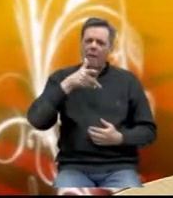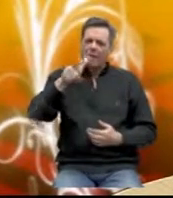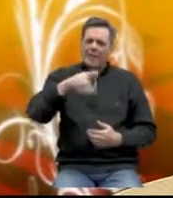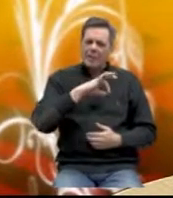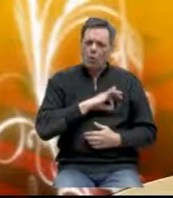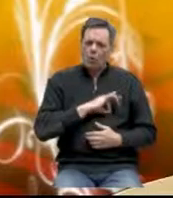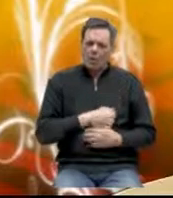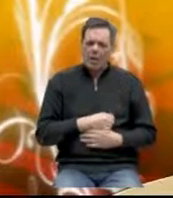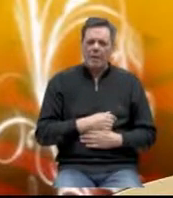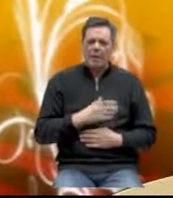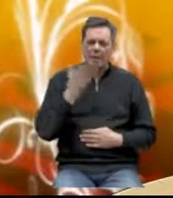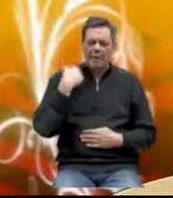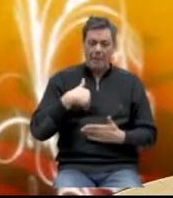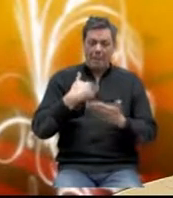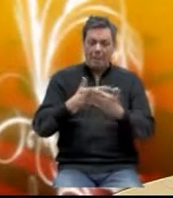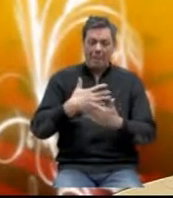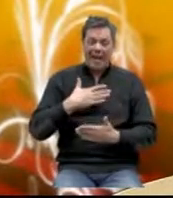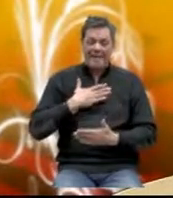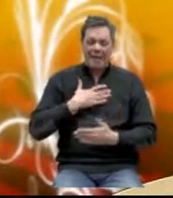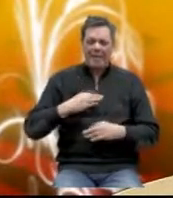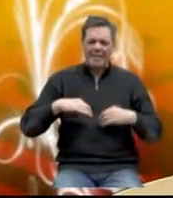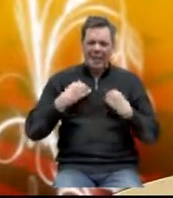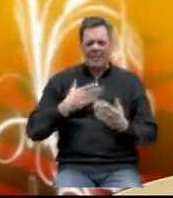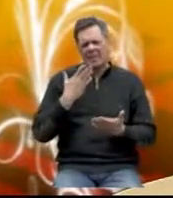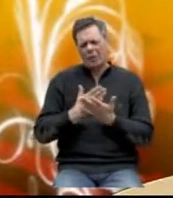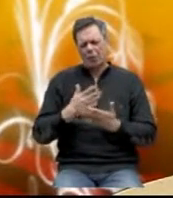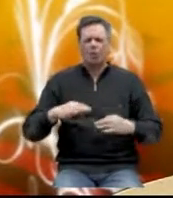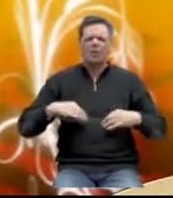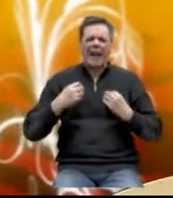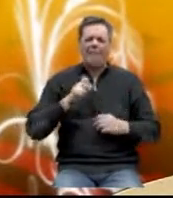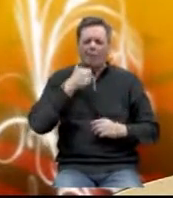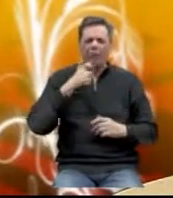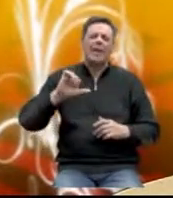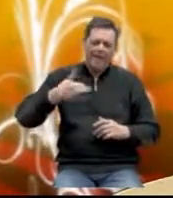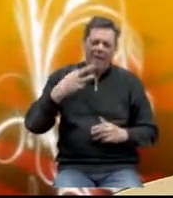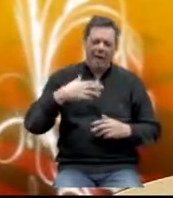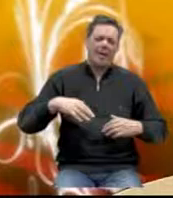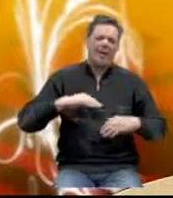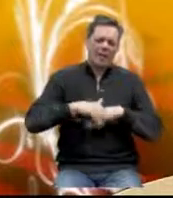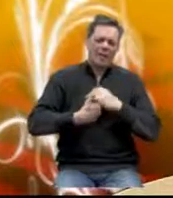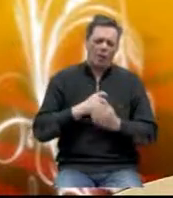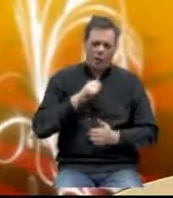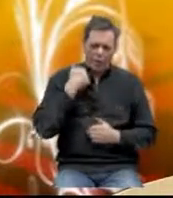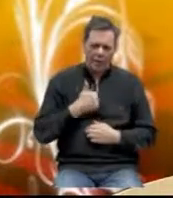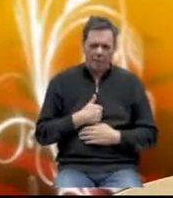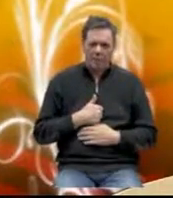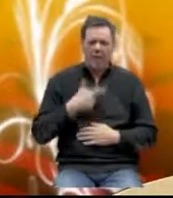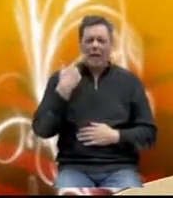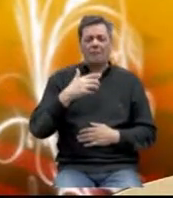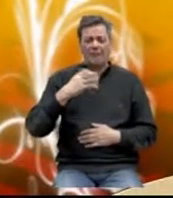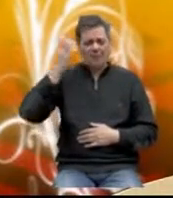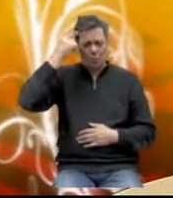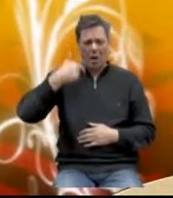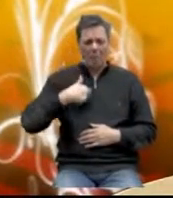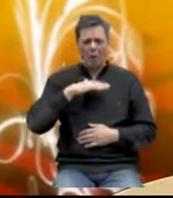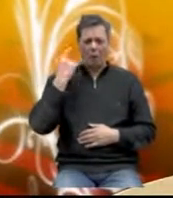ste biti prema sebi zdravi, jer samo zdrav čovjek je zadovoljan čovjek. Danas sam baš kazala, 20 kuna mi je dosta da dnevno